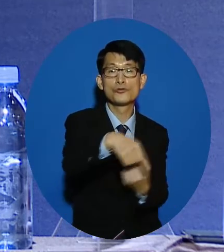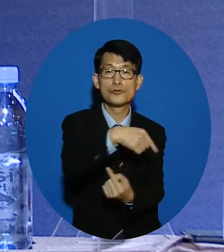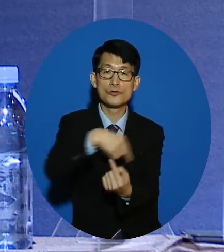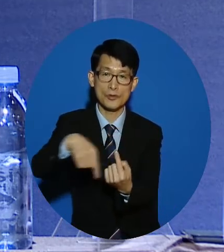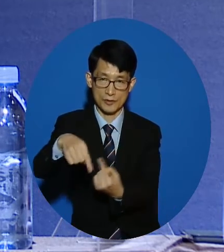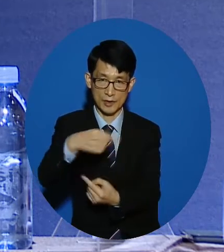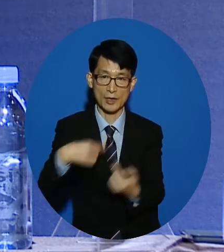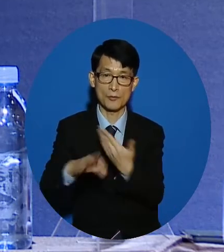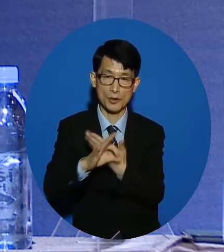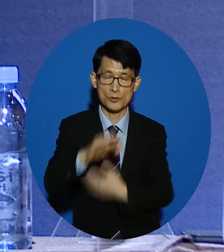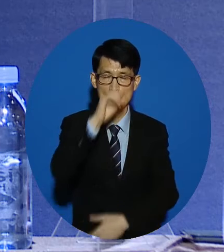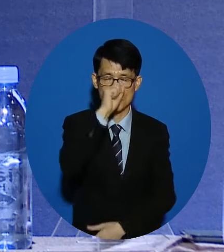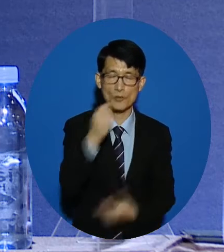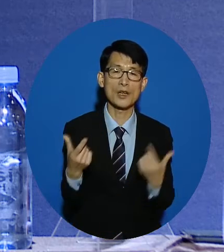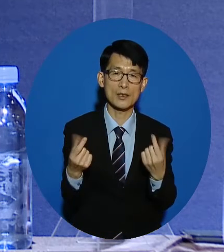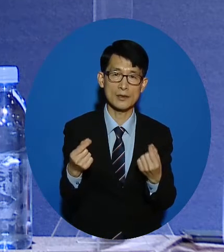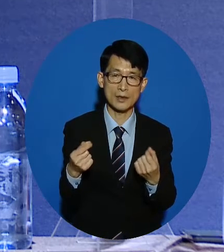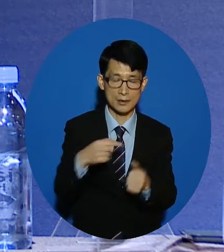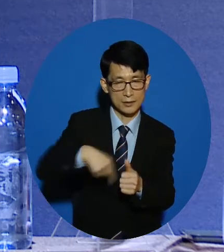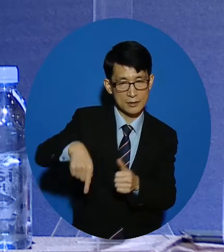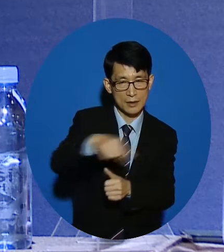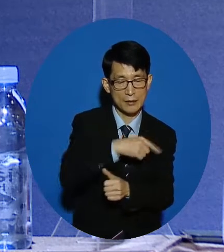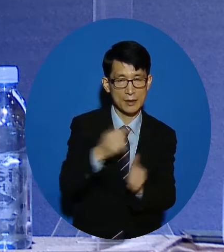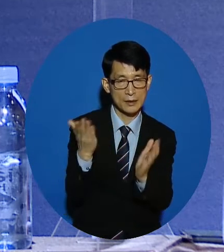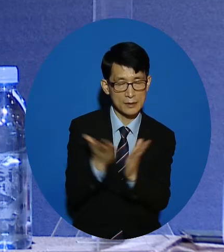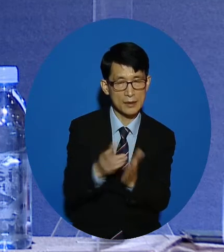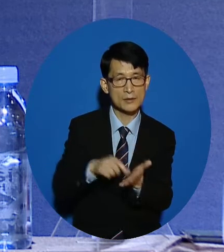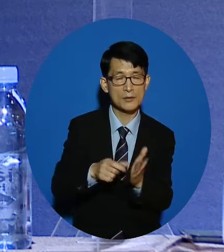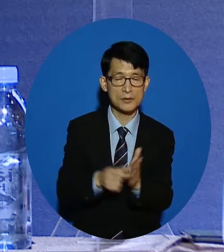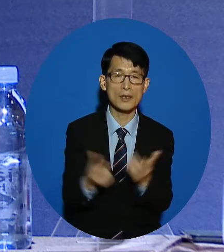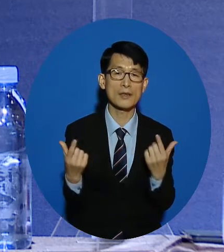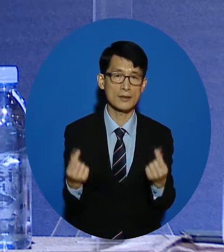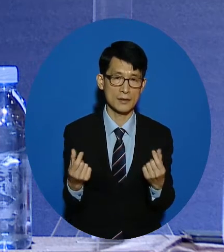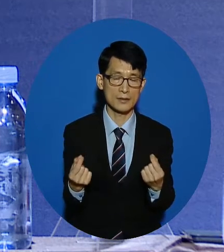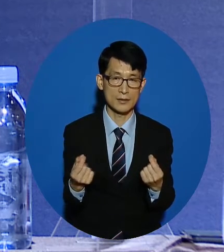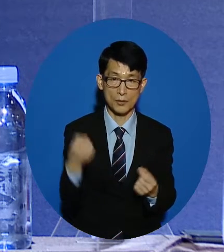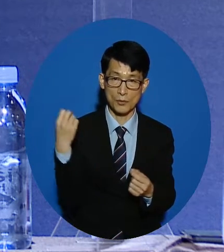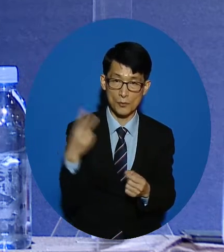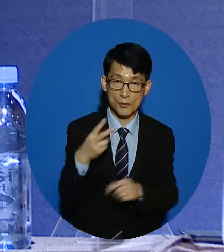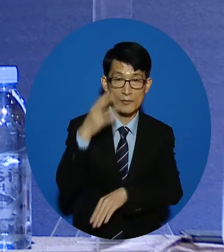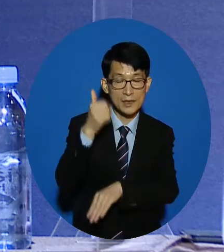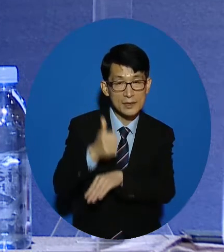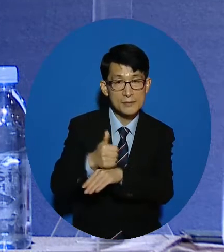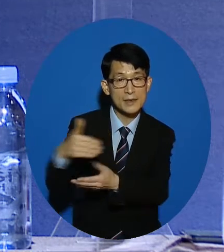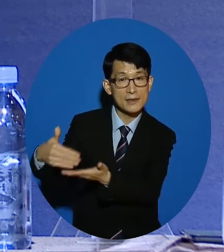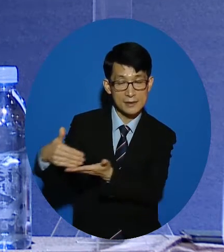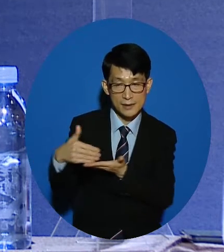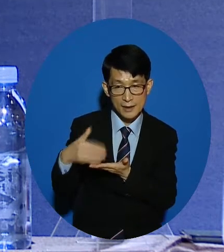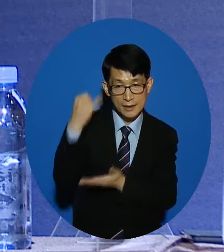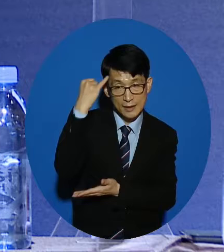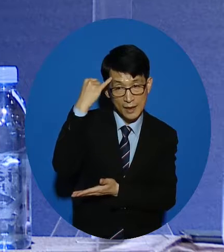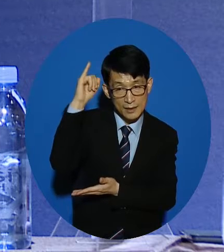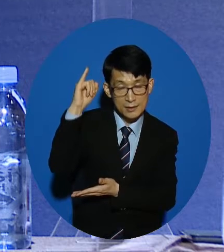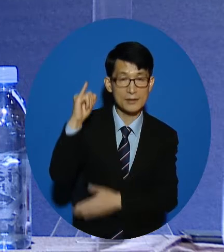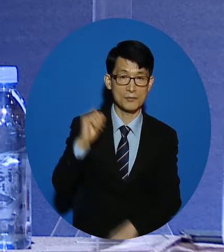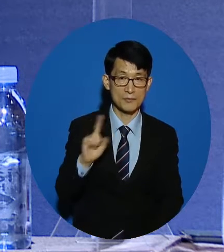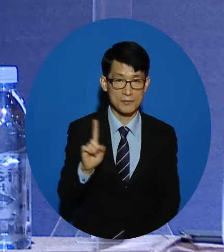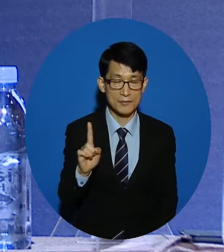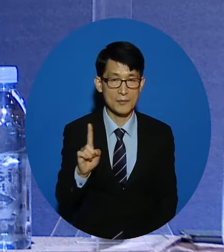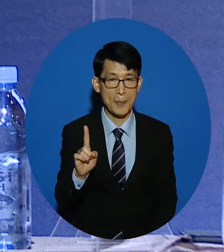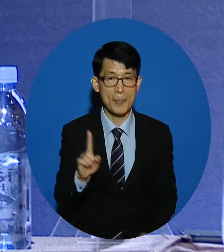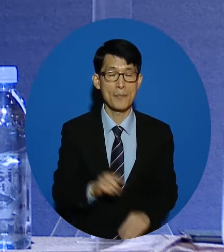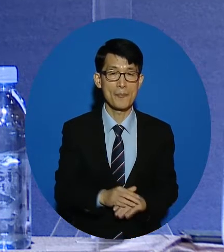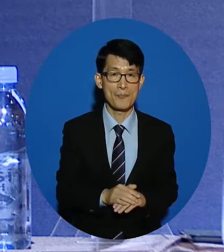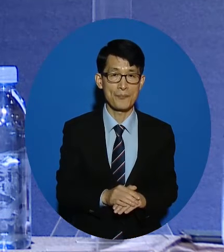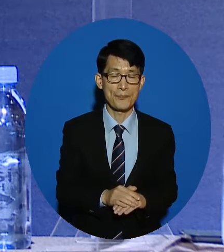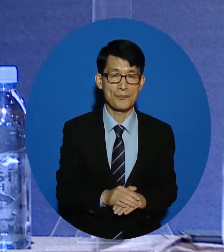것이 아니겠느냐라는 훌륭한 제안을 주셨고요. 마지막에 덧붙여 주셨던 아주 인상 깊었던